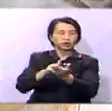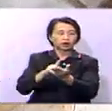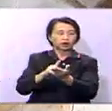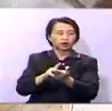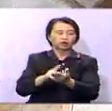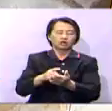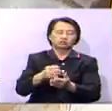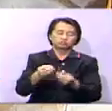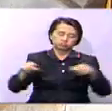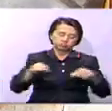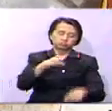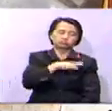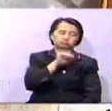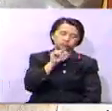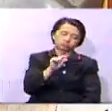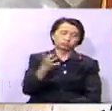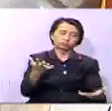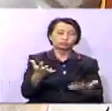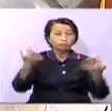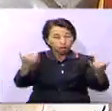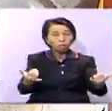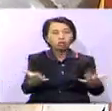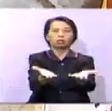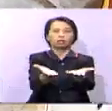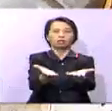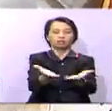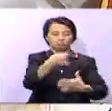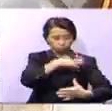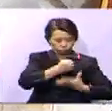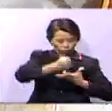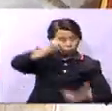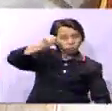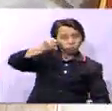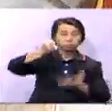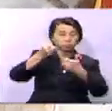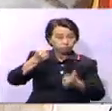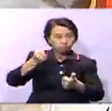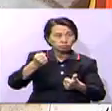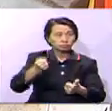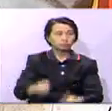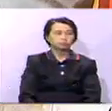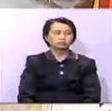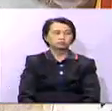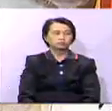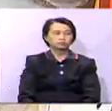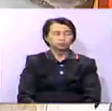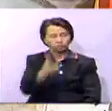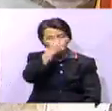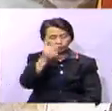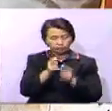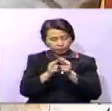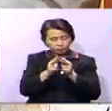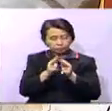kais pagi makan pagi, kais petang makan petang, kini boleh menjana pendapatannya lumayan. Usaha tangga